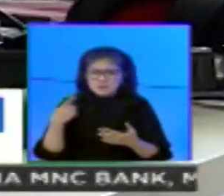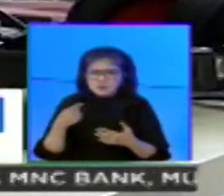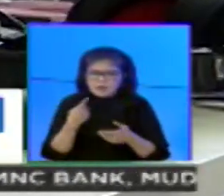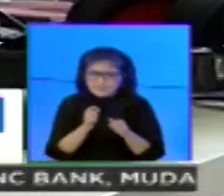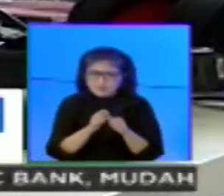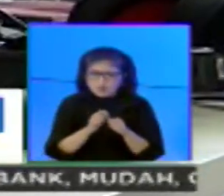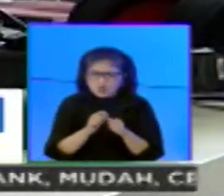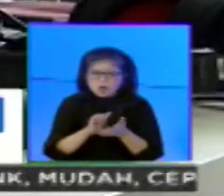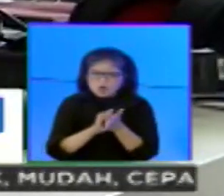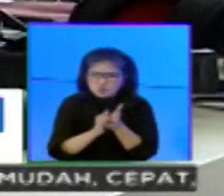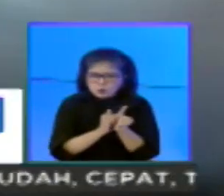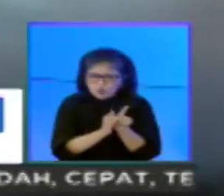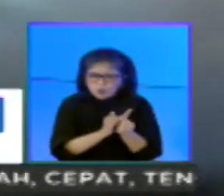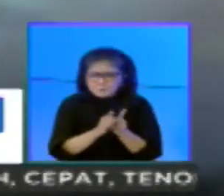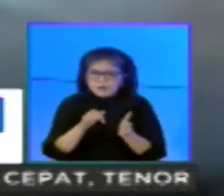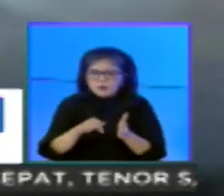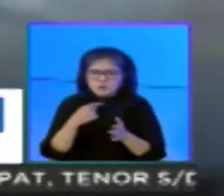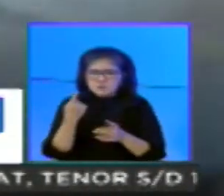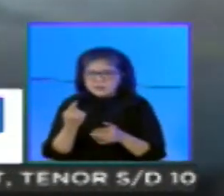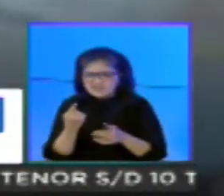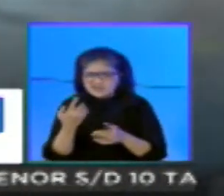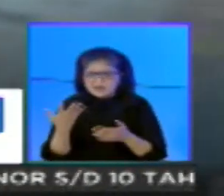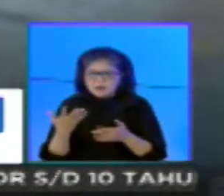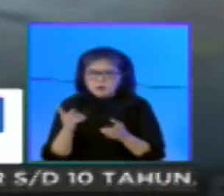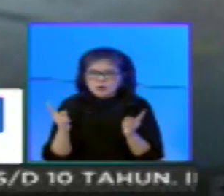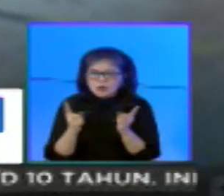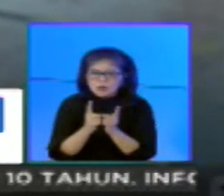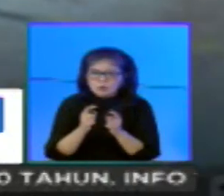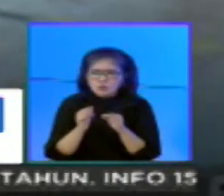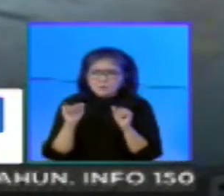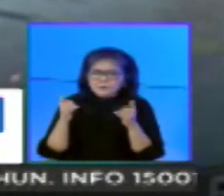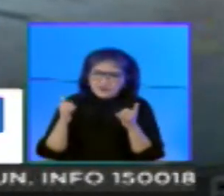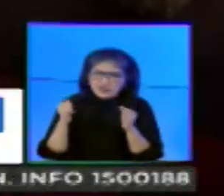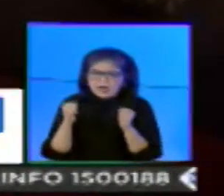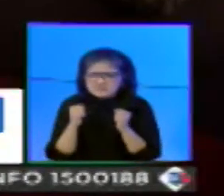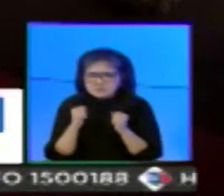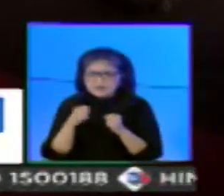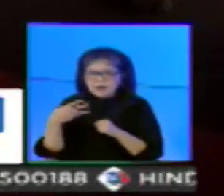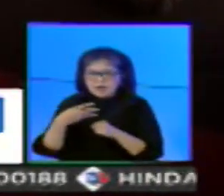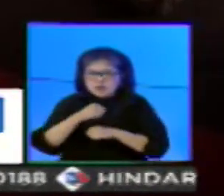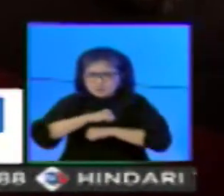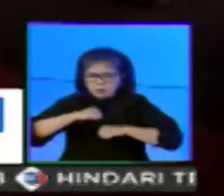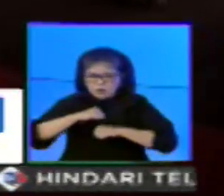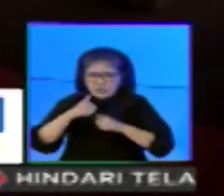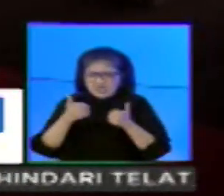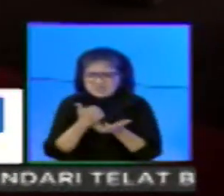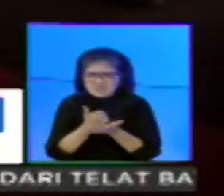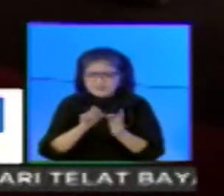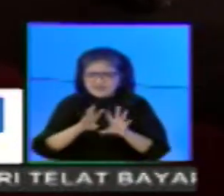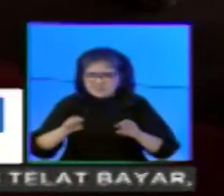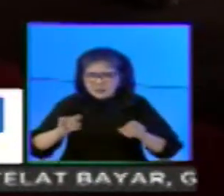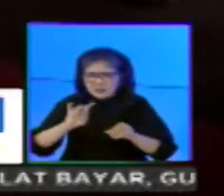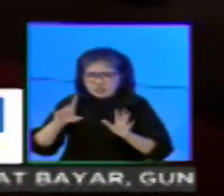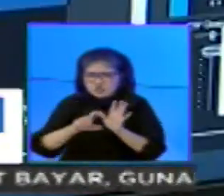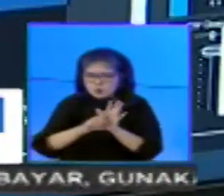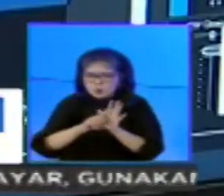juga berhubungan sama fans gitu ya. Nah, tapi selain atlet e-sports itu banyak juga pekerjaan-pekerjaan lain termasuk kayak misalnya di GGP